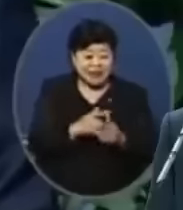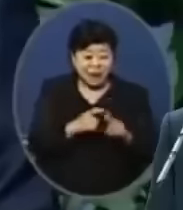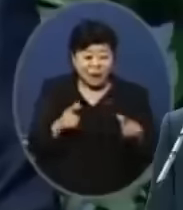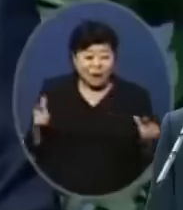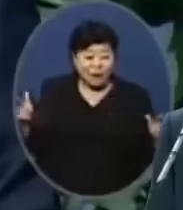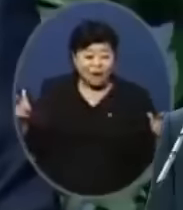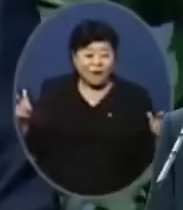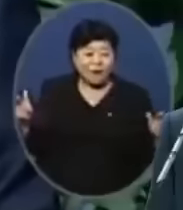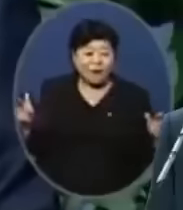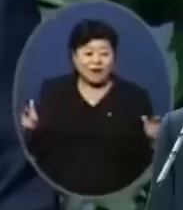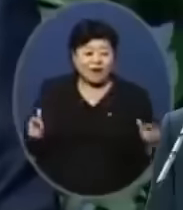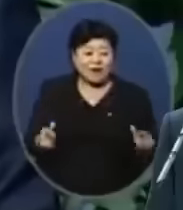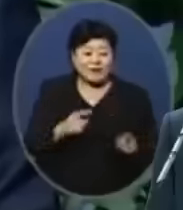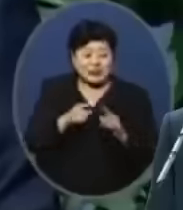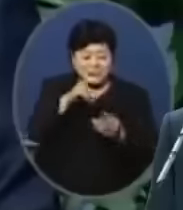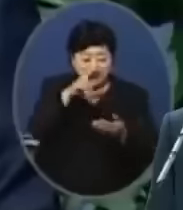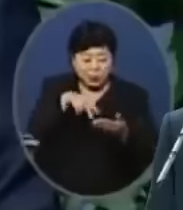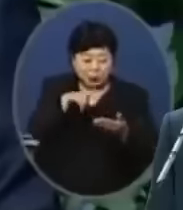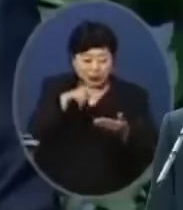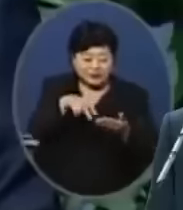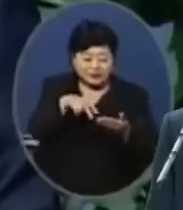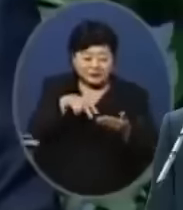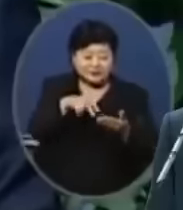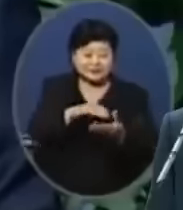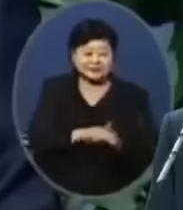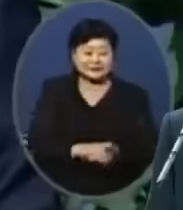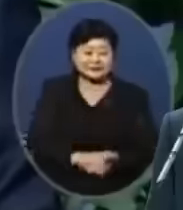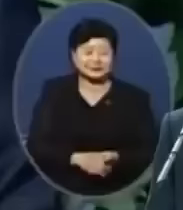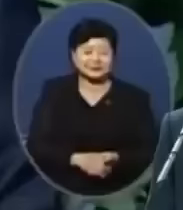않습니다. 성경에 보면